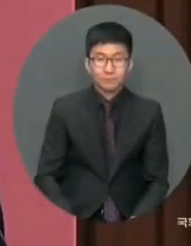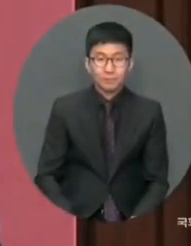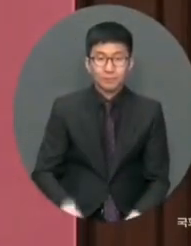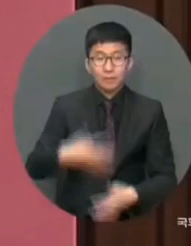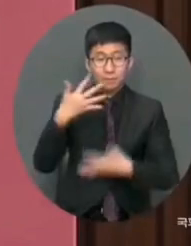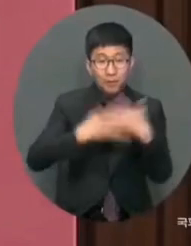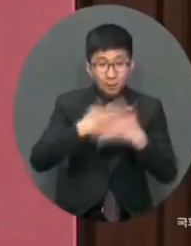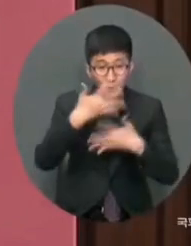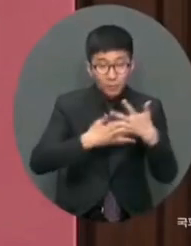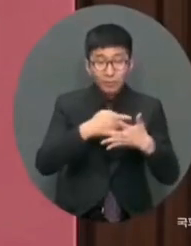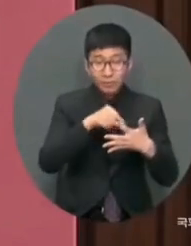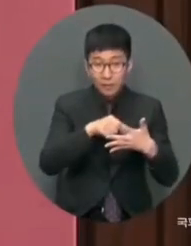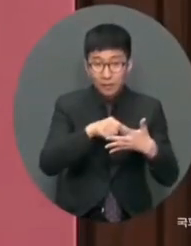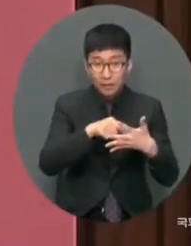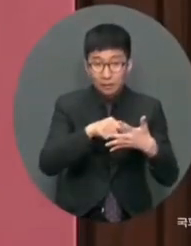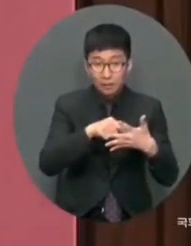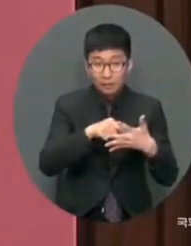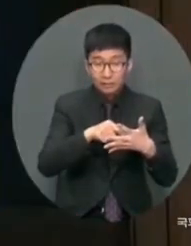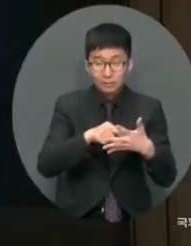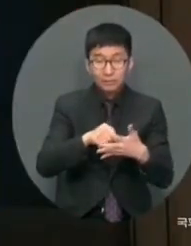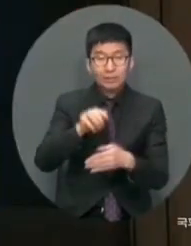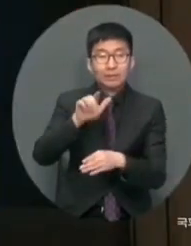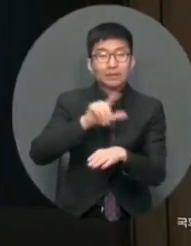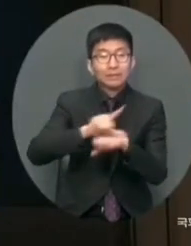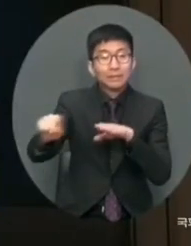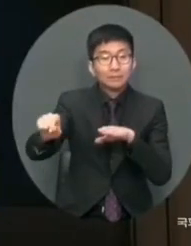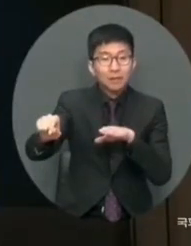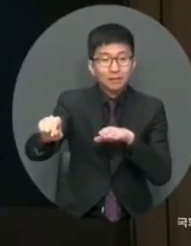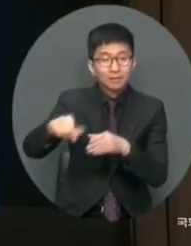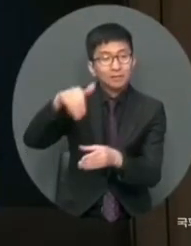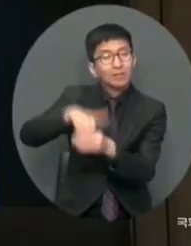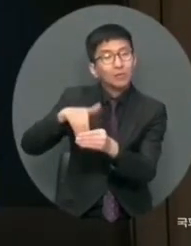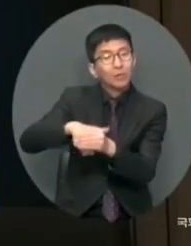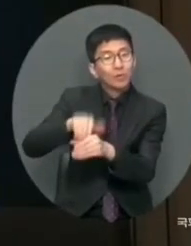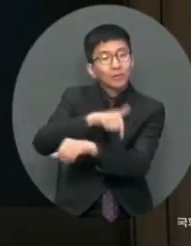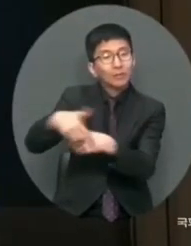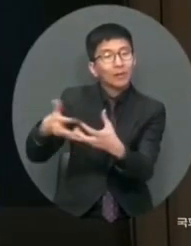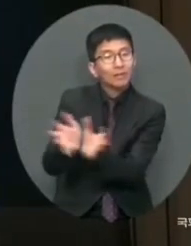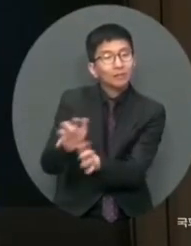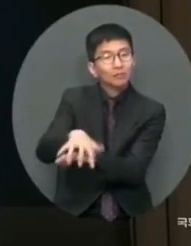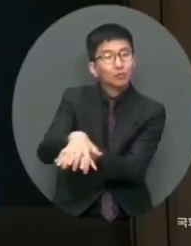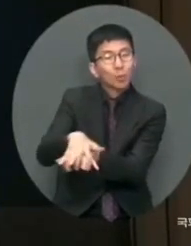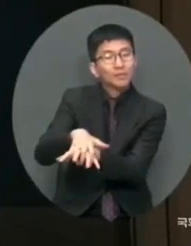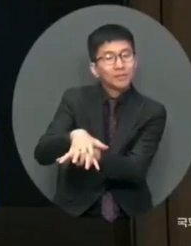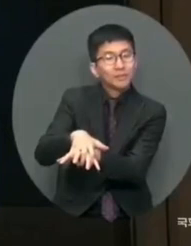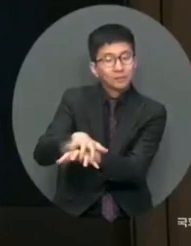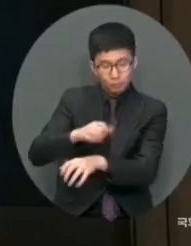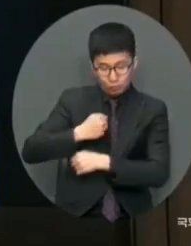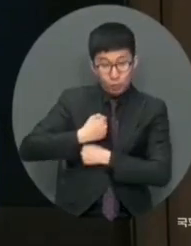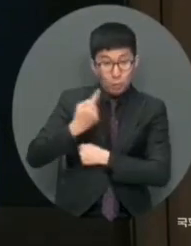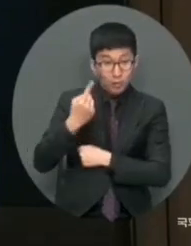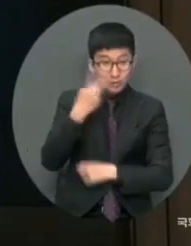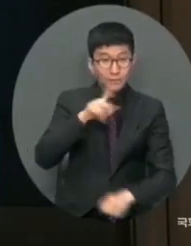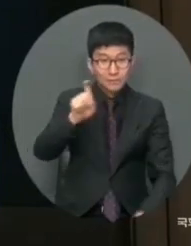방송사 지방선거기획단 구성 실태 및 고려사항이라는 제목으로 2010년에